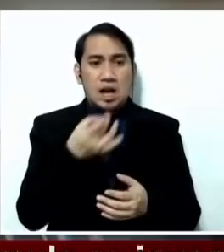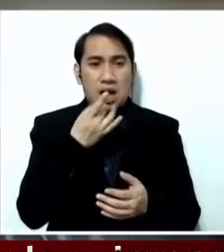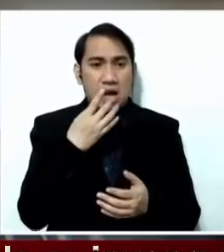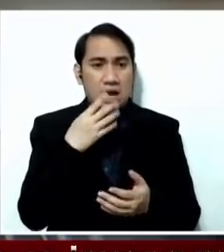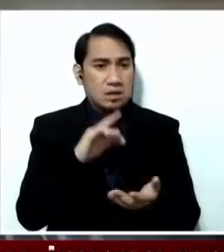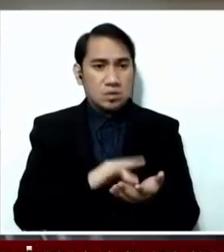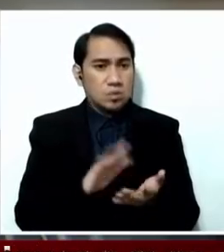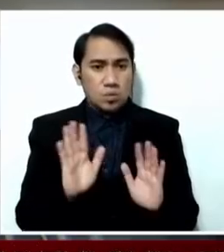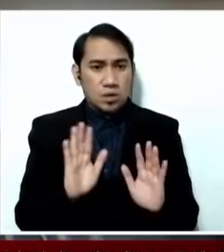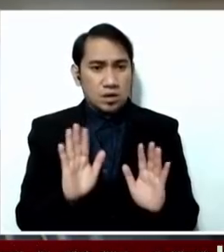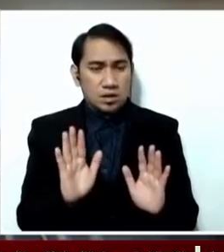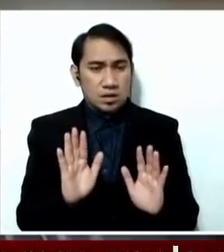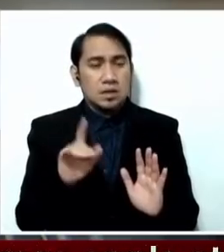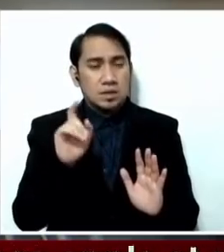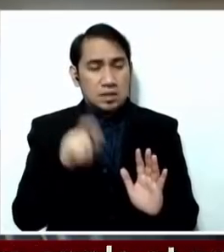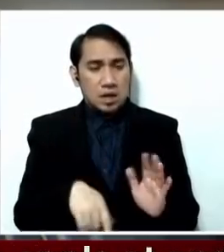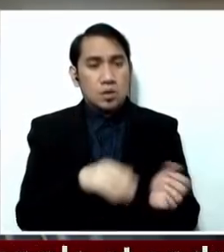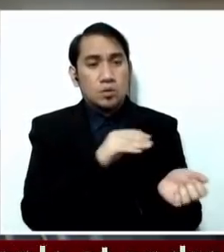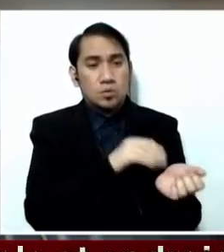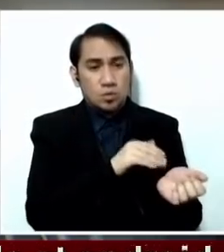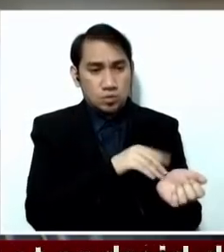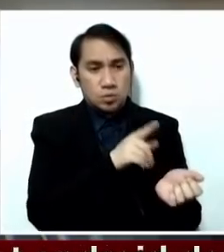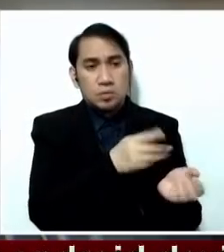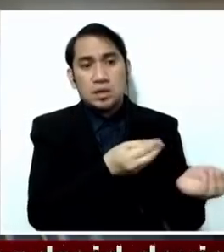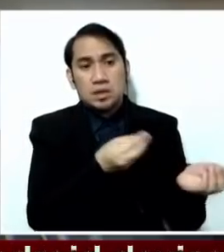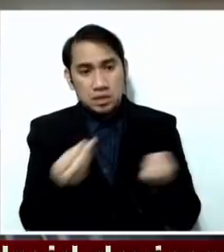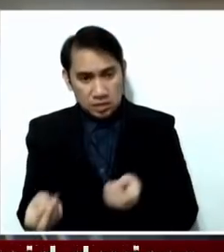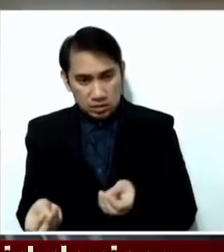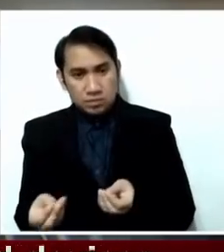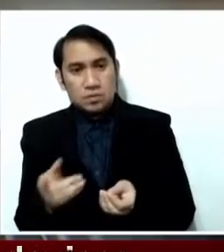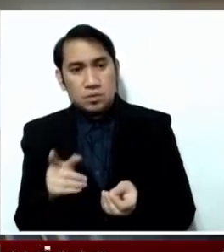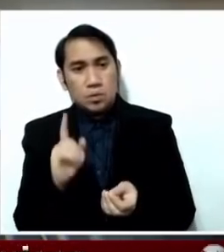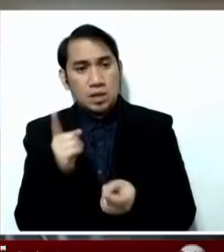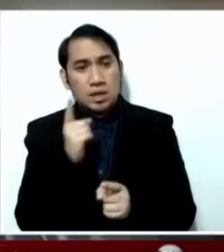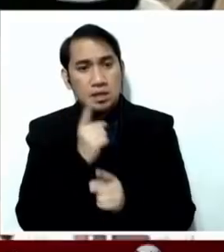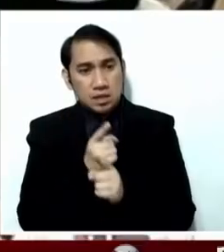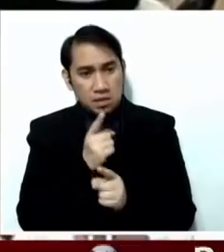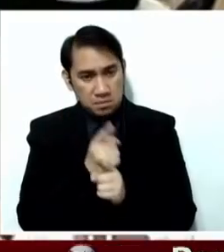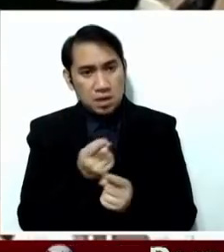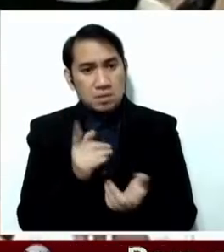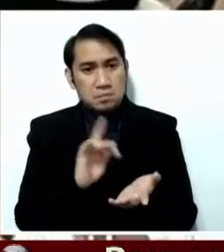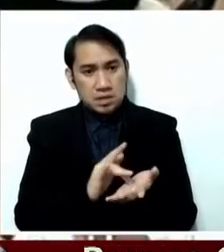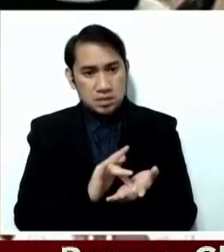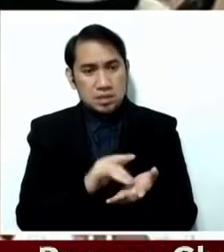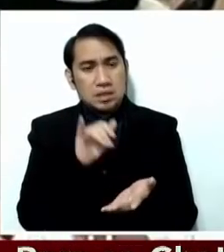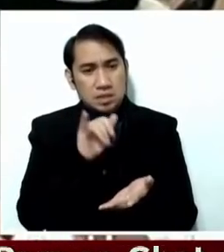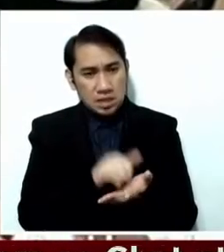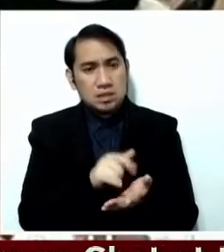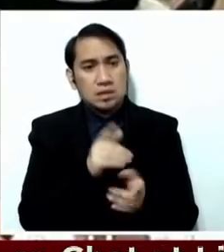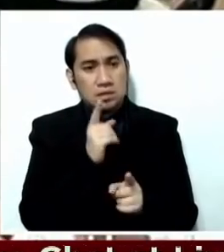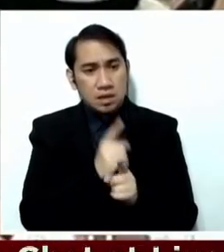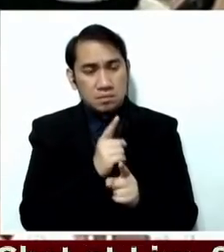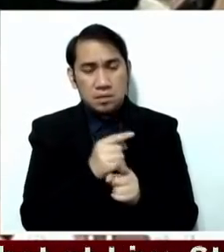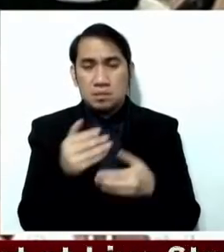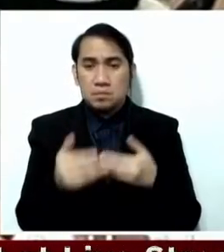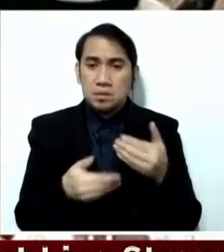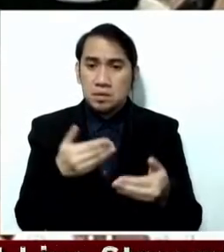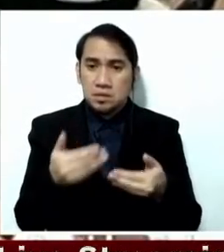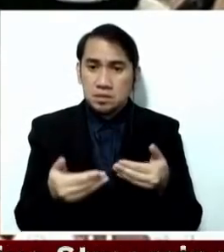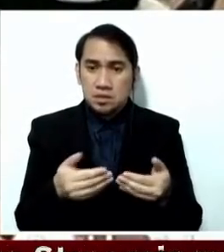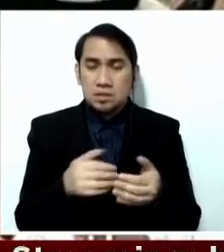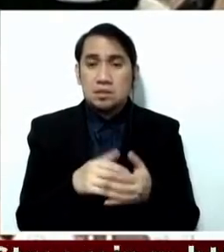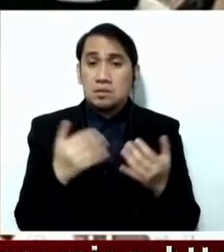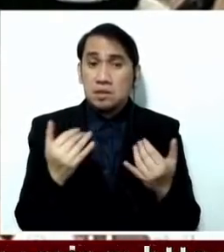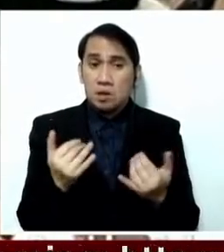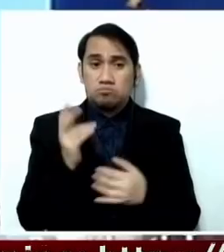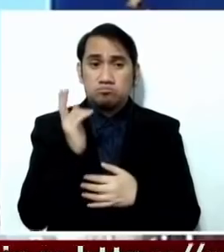doktor para mabigyan ka ng gamot na tama. Yun ang dapat na approach dyan. Umaasa naman si Pangulong Duterte